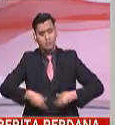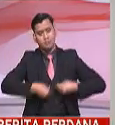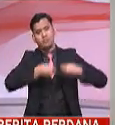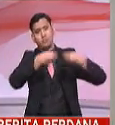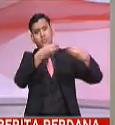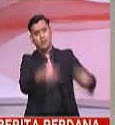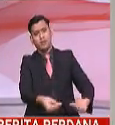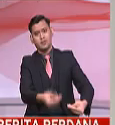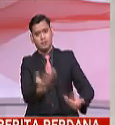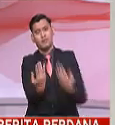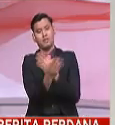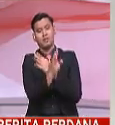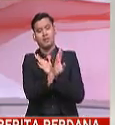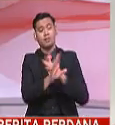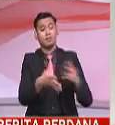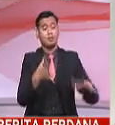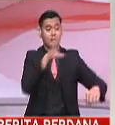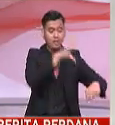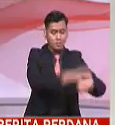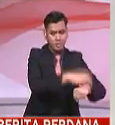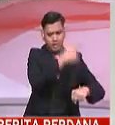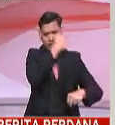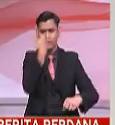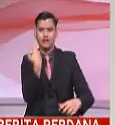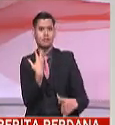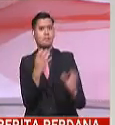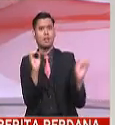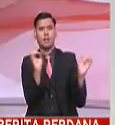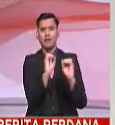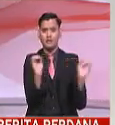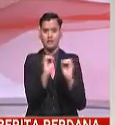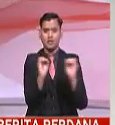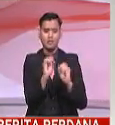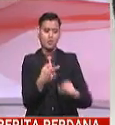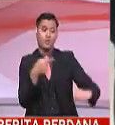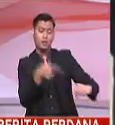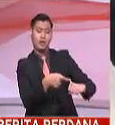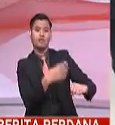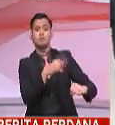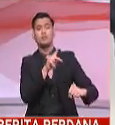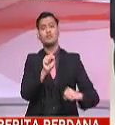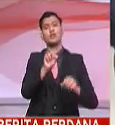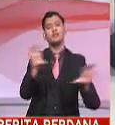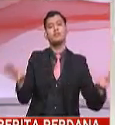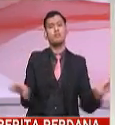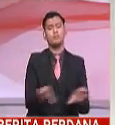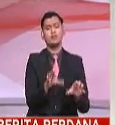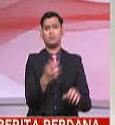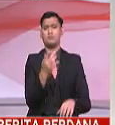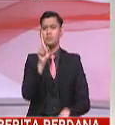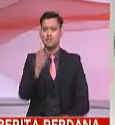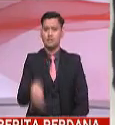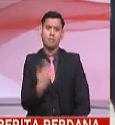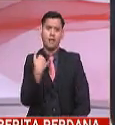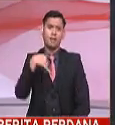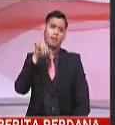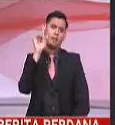terhadapnya atas kegagalan tertuduh menghadiri pertuduhan kes yang sepatutnya dijalankan semalam.